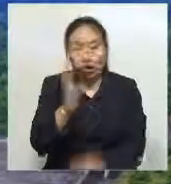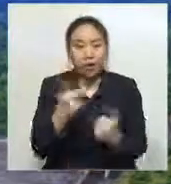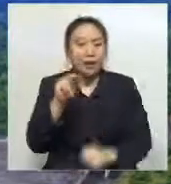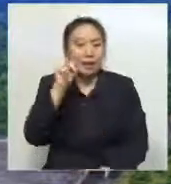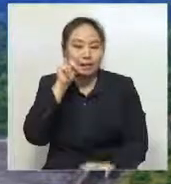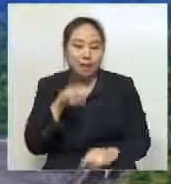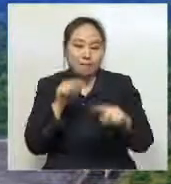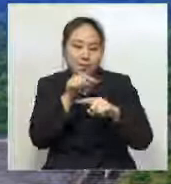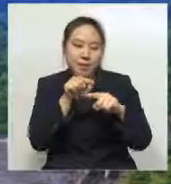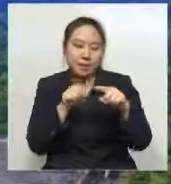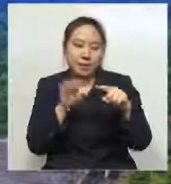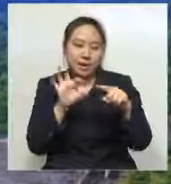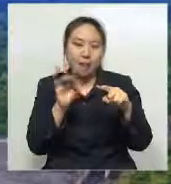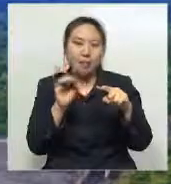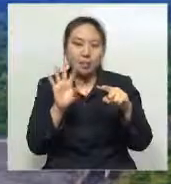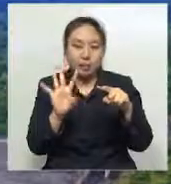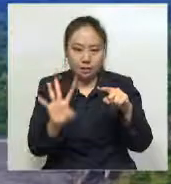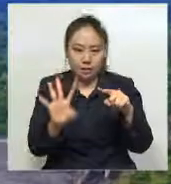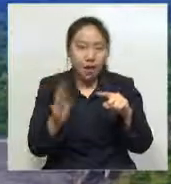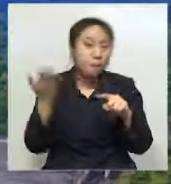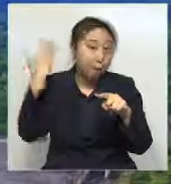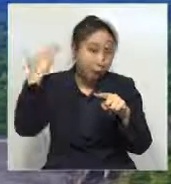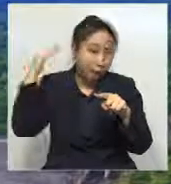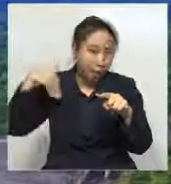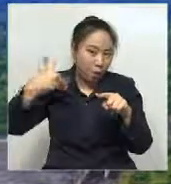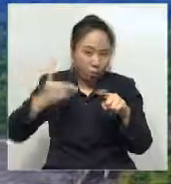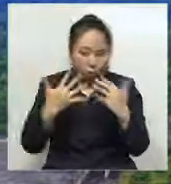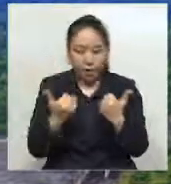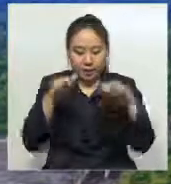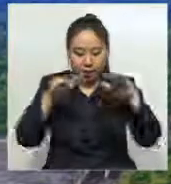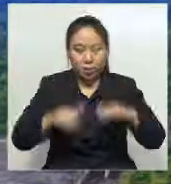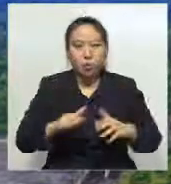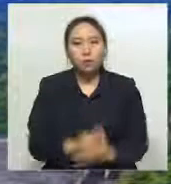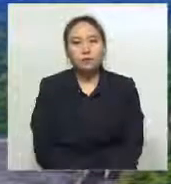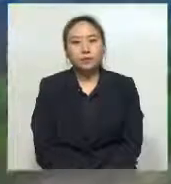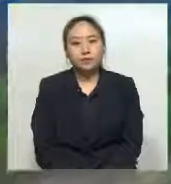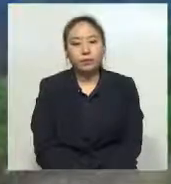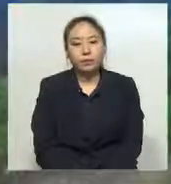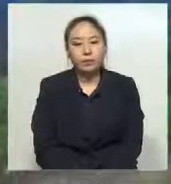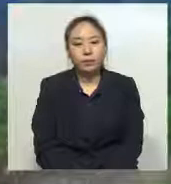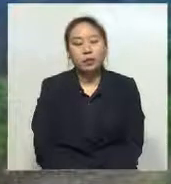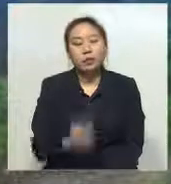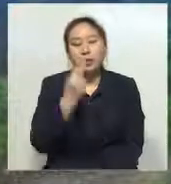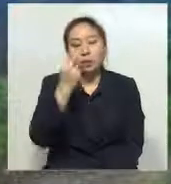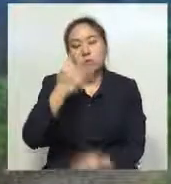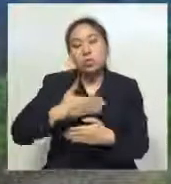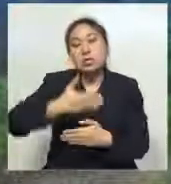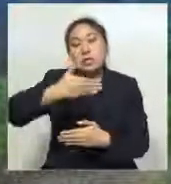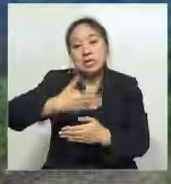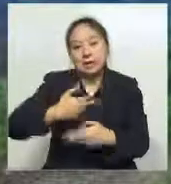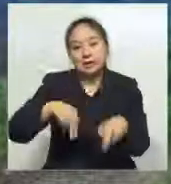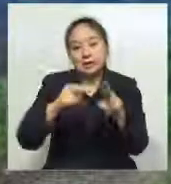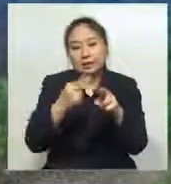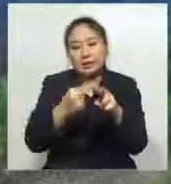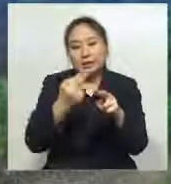ละ94ของความจุซึ่งก็ถือว่าลดลงจากเมื่อวานนี้ไปที่เขื่อนศรีนครินทร์กันบ้างนะ